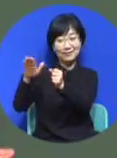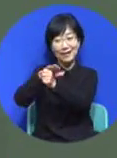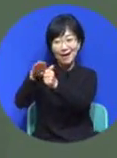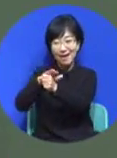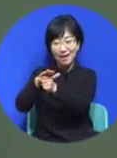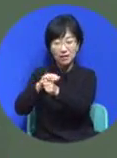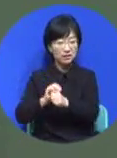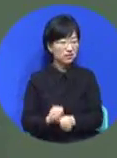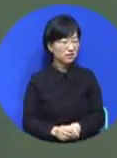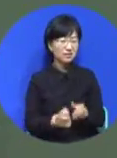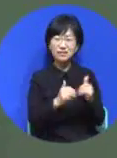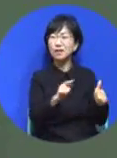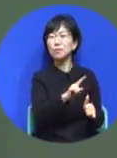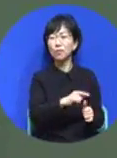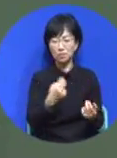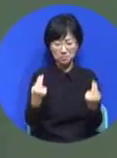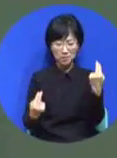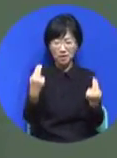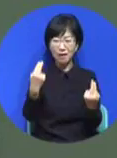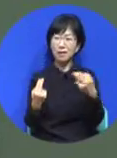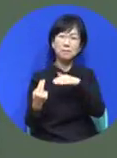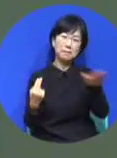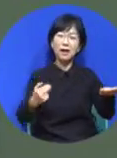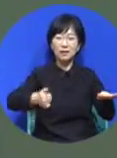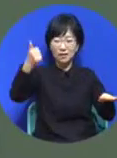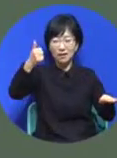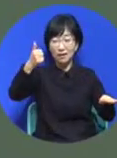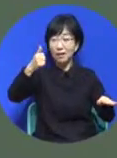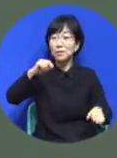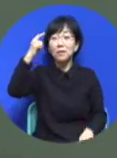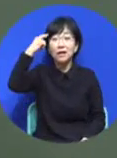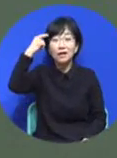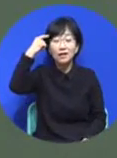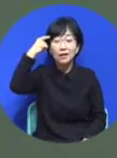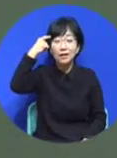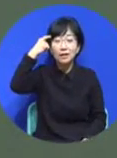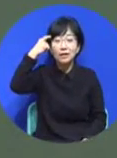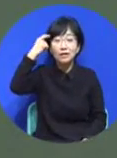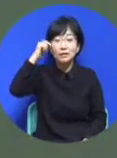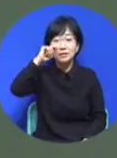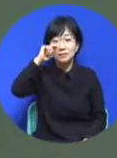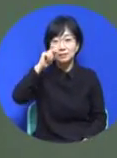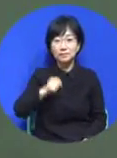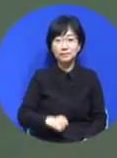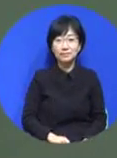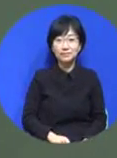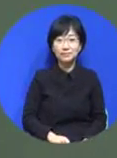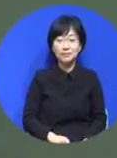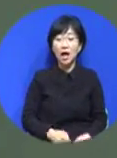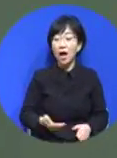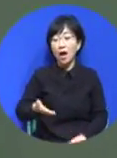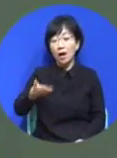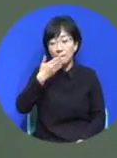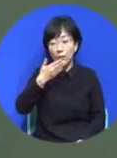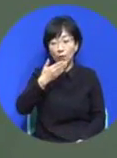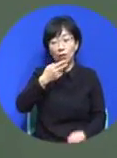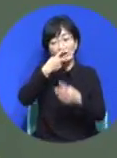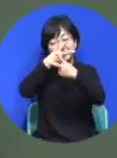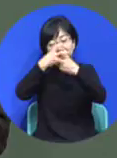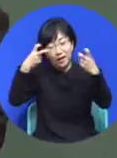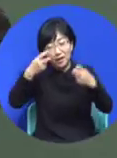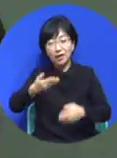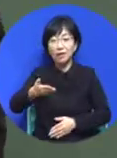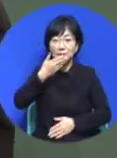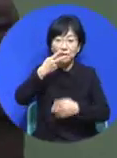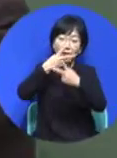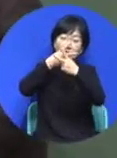못해요. So because they're respected and treated so well, they actually live lives better off than so many humans. All they do is eat and sleep and